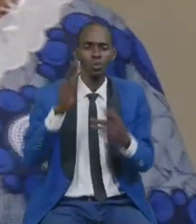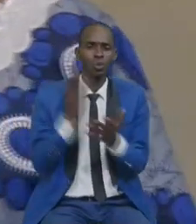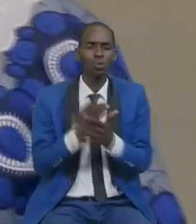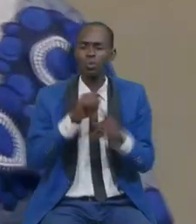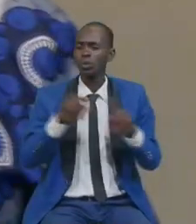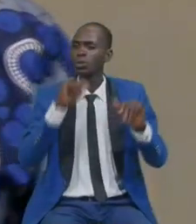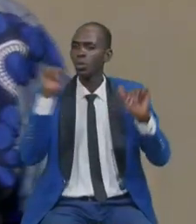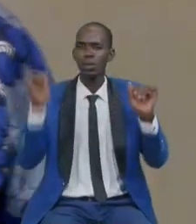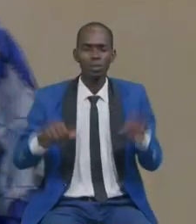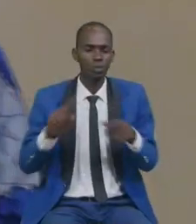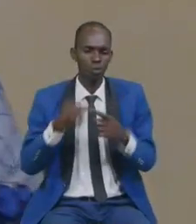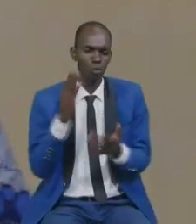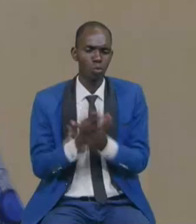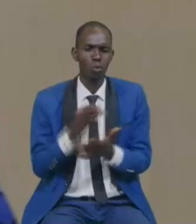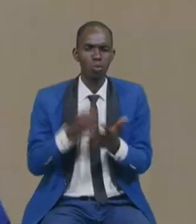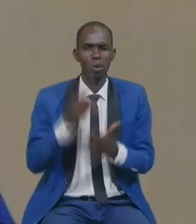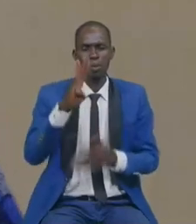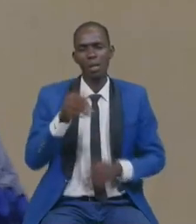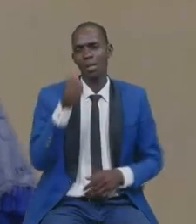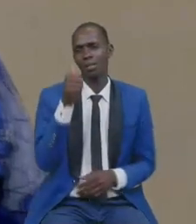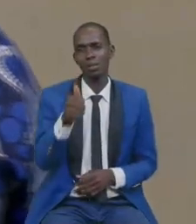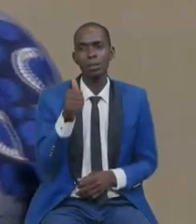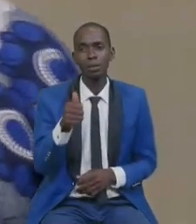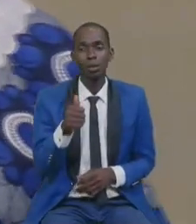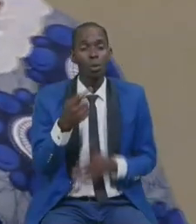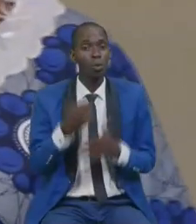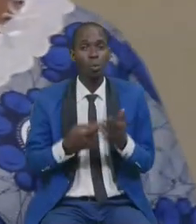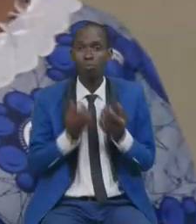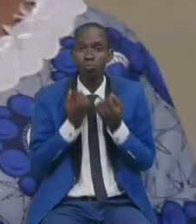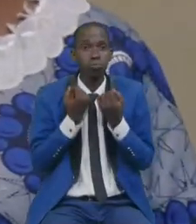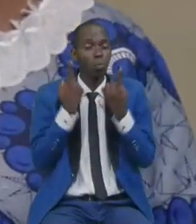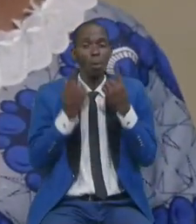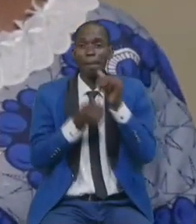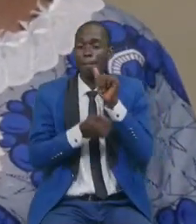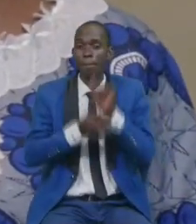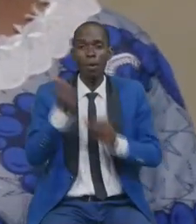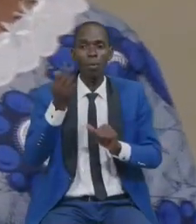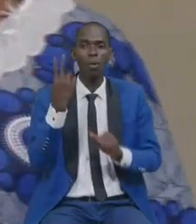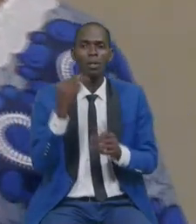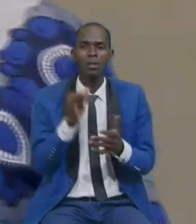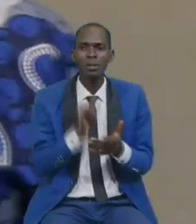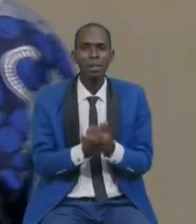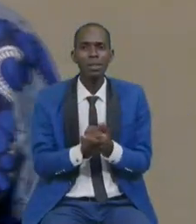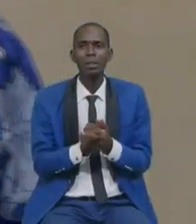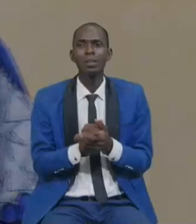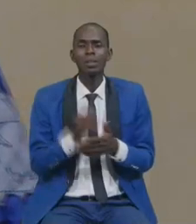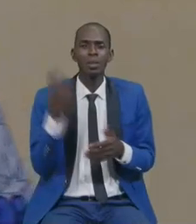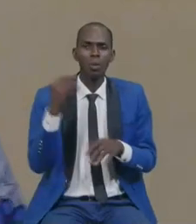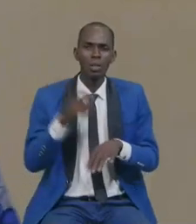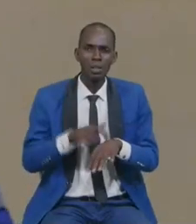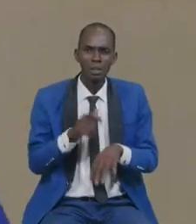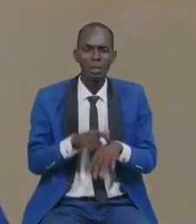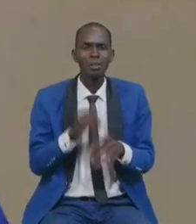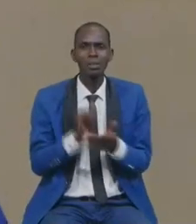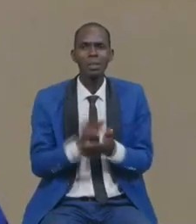ça de moi-même. Et ce qui m'a plus étonné, et un jour, j'ai jeté ça pour dire assez, c'est